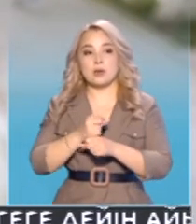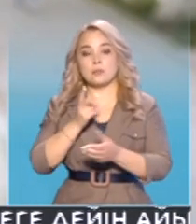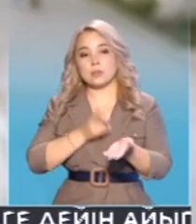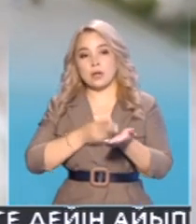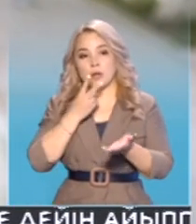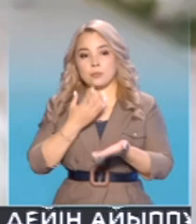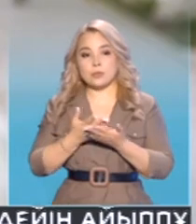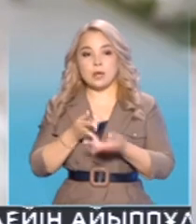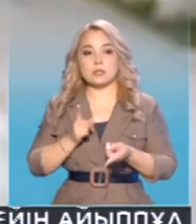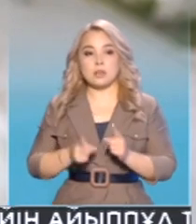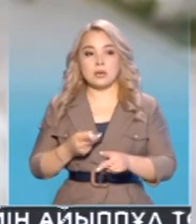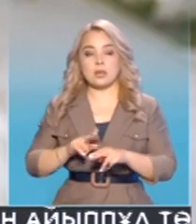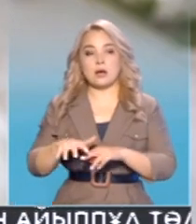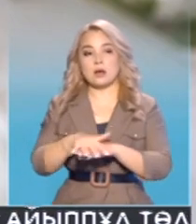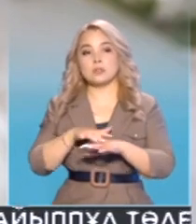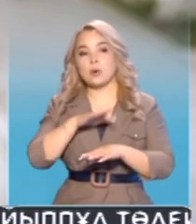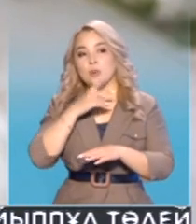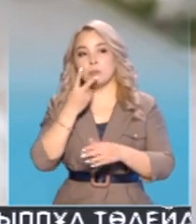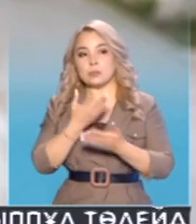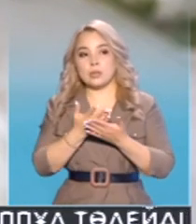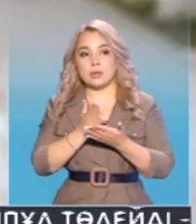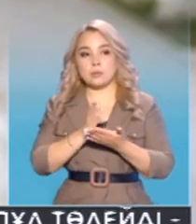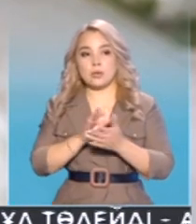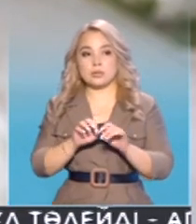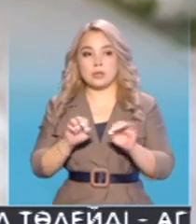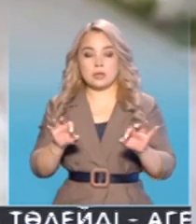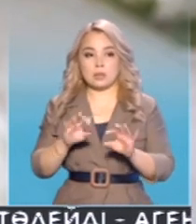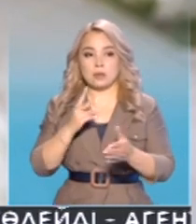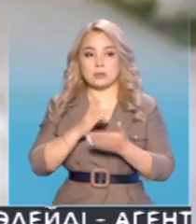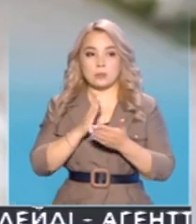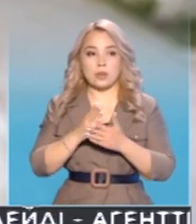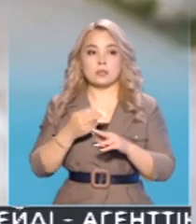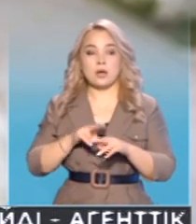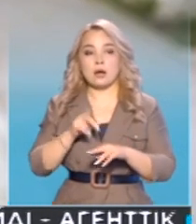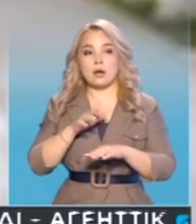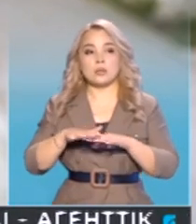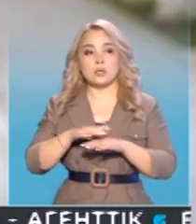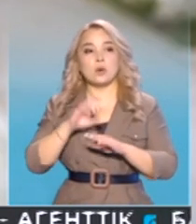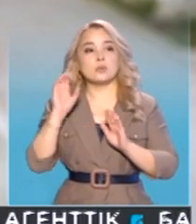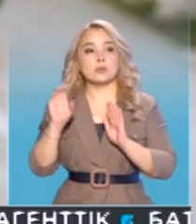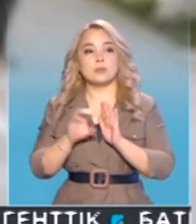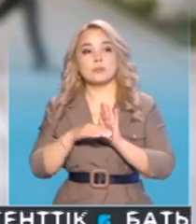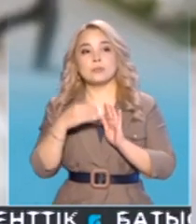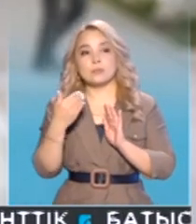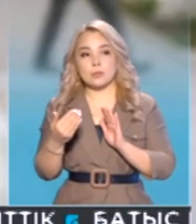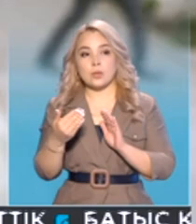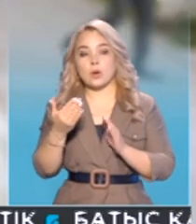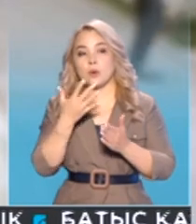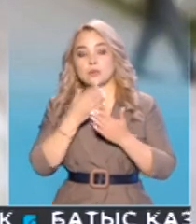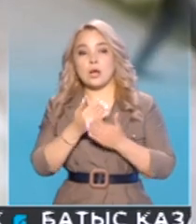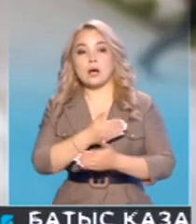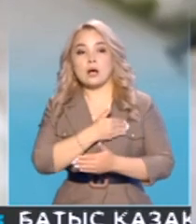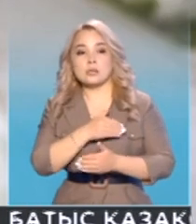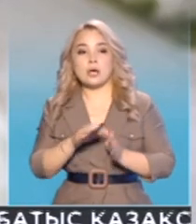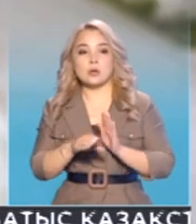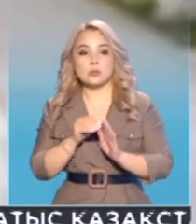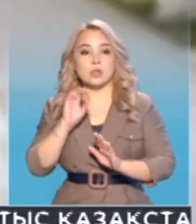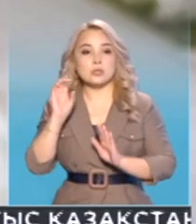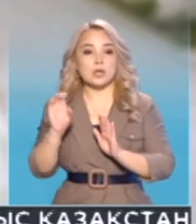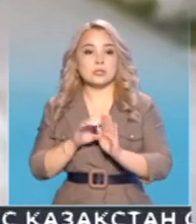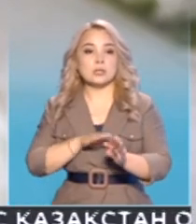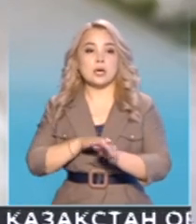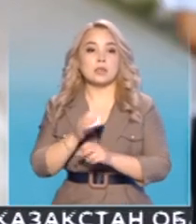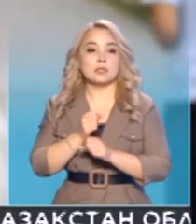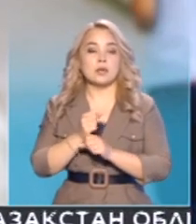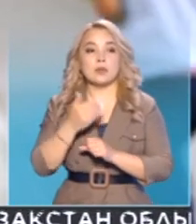екендігіне қазір халықтың көзі жетіп жатыр десем де болады. Енді халықтың үніне, олардың қалауына құлақ түргеннен